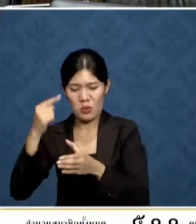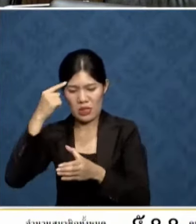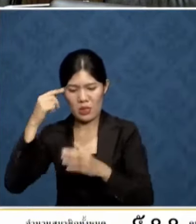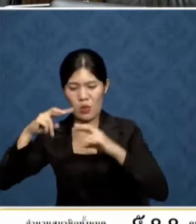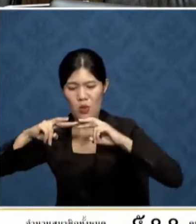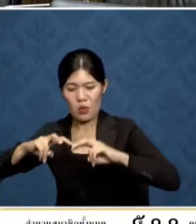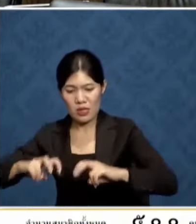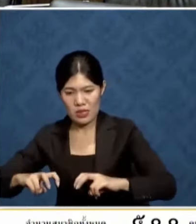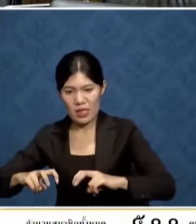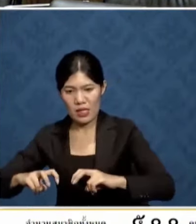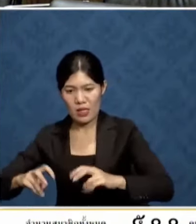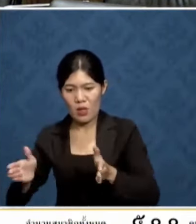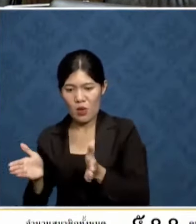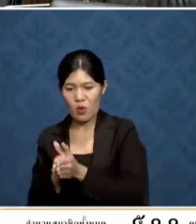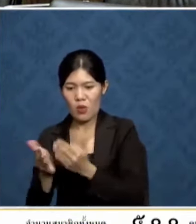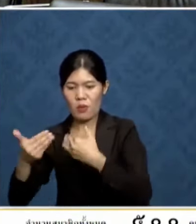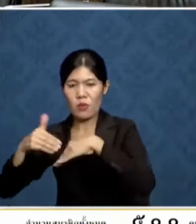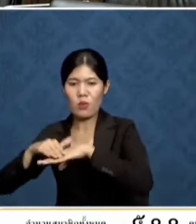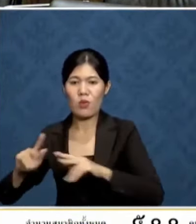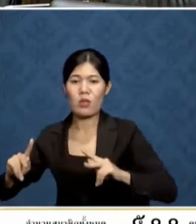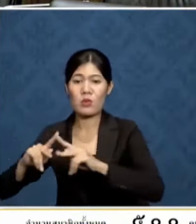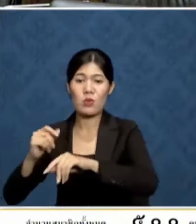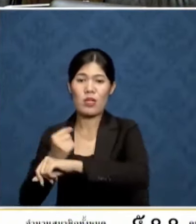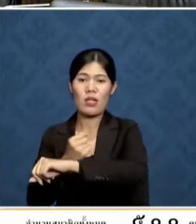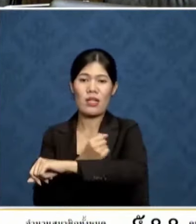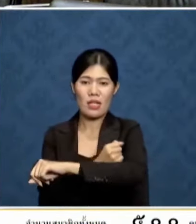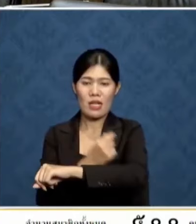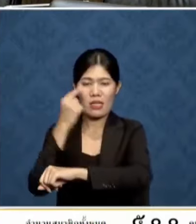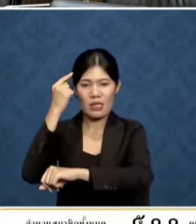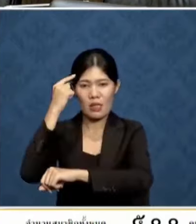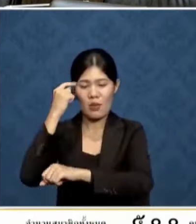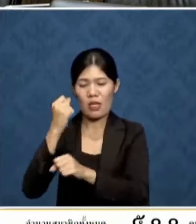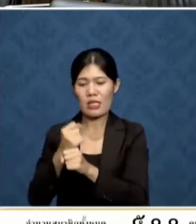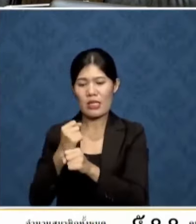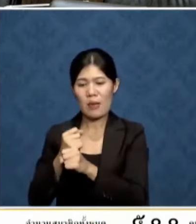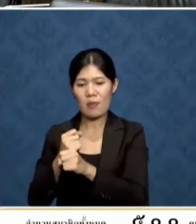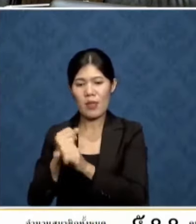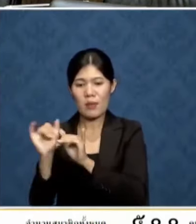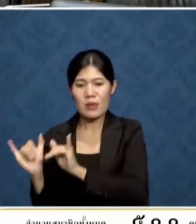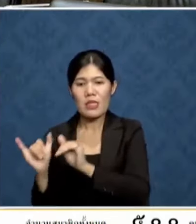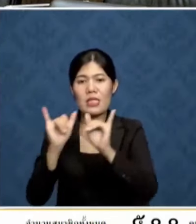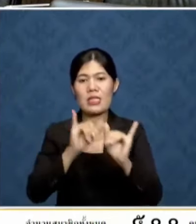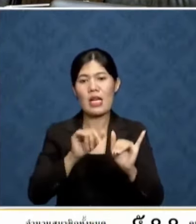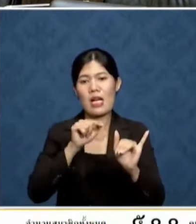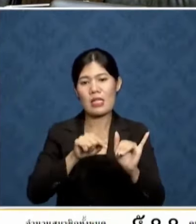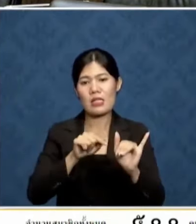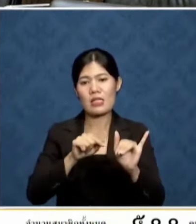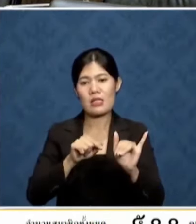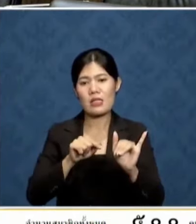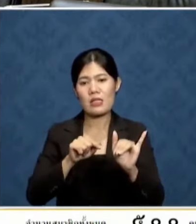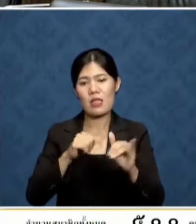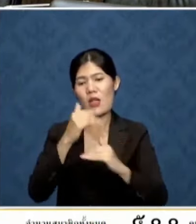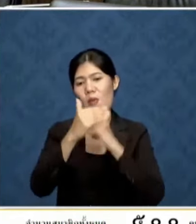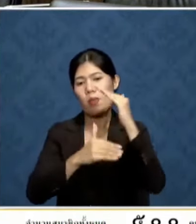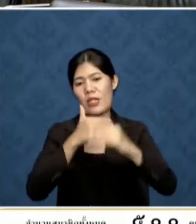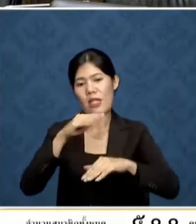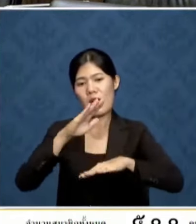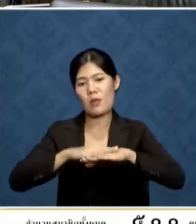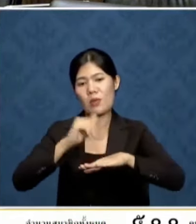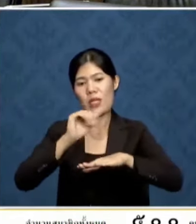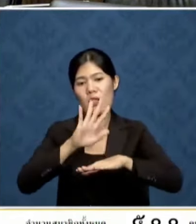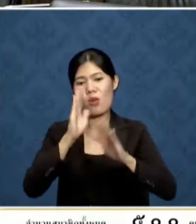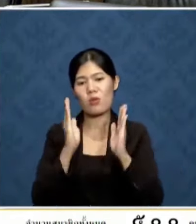กระทรวงแรงงานครับต้องเตรียมหางานให้กับอุตสาหกรรมที่ต้องทรานเฟอร์หรือดาฟด้วยครับเพื่อที่จะเป็นฐานให้กับพการพัฒนาฝีมือแรงงานต่อไป